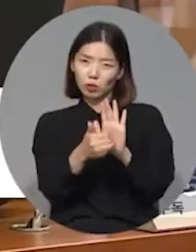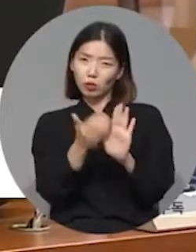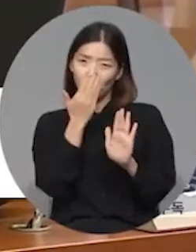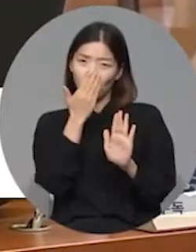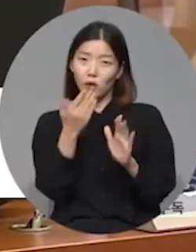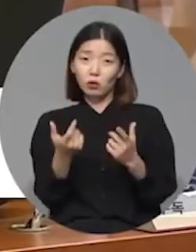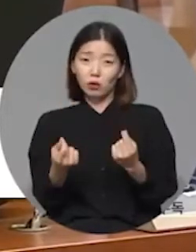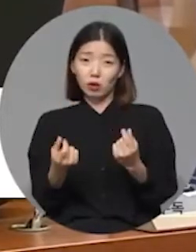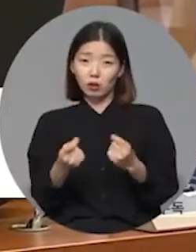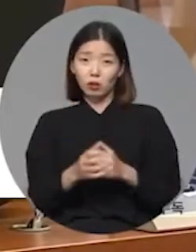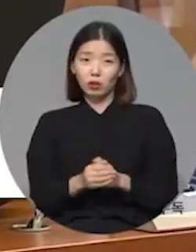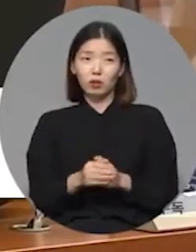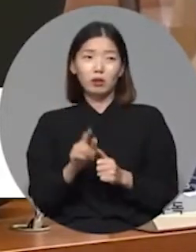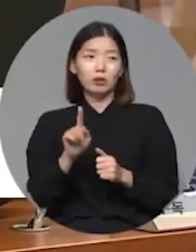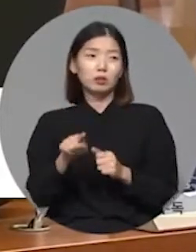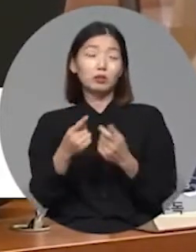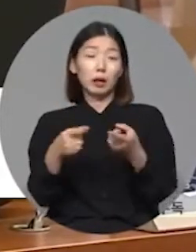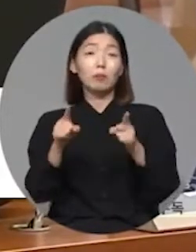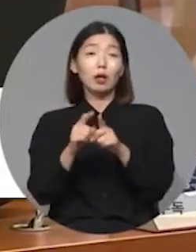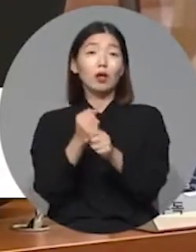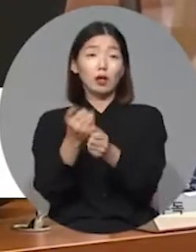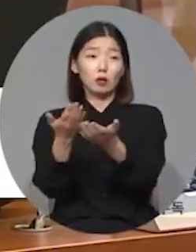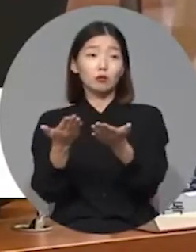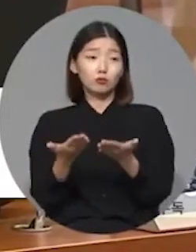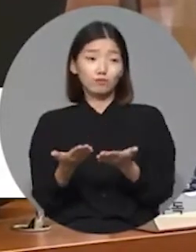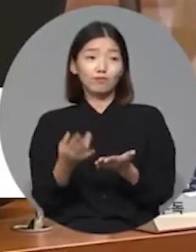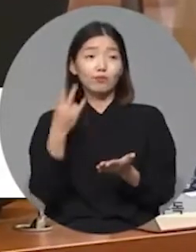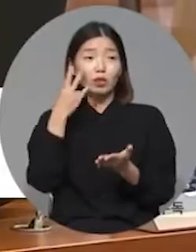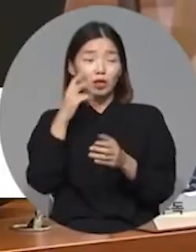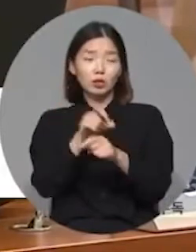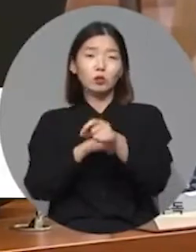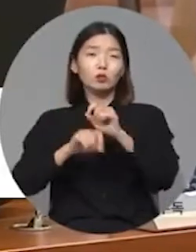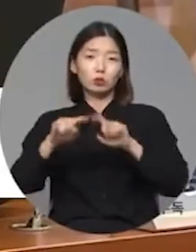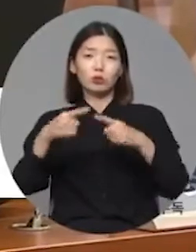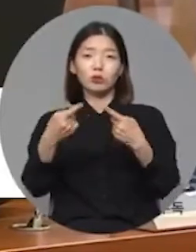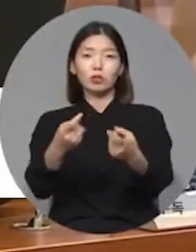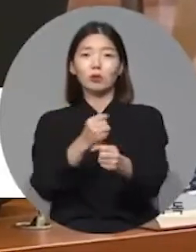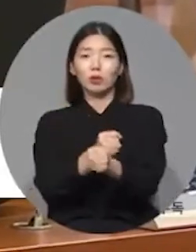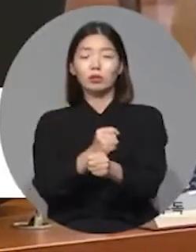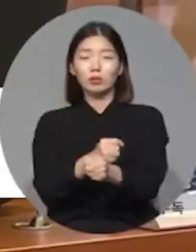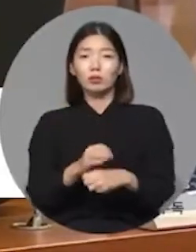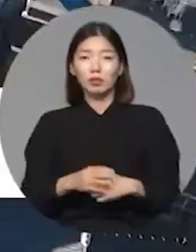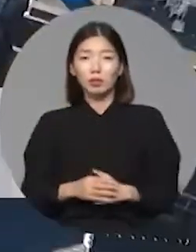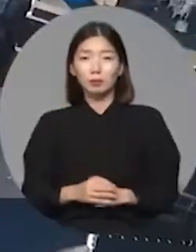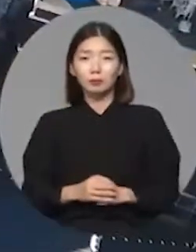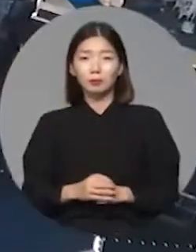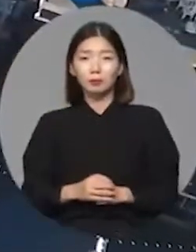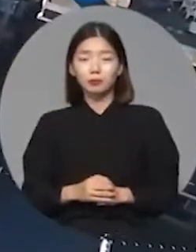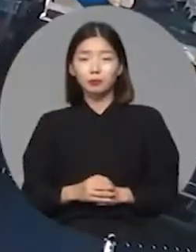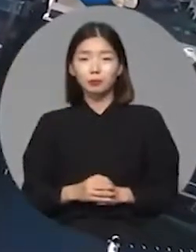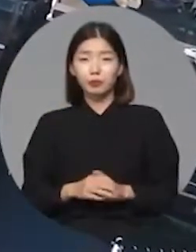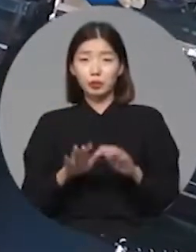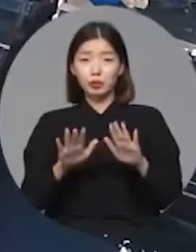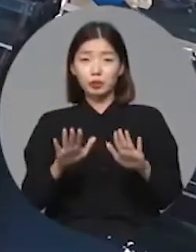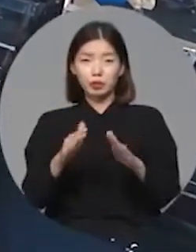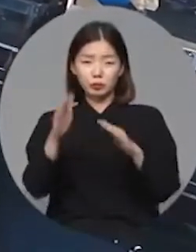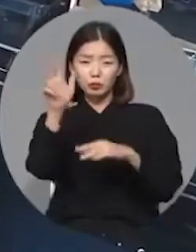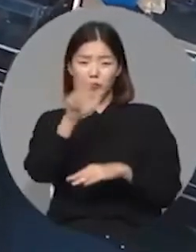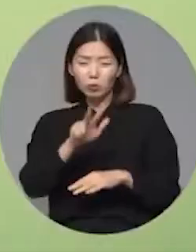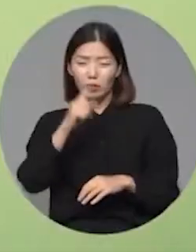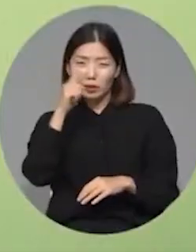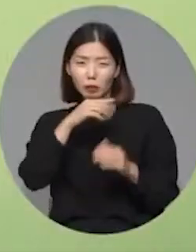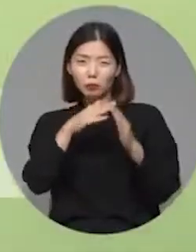싶은데 그때도 함께 해주실 거죠? 예, 의원님 동의하시고. 저희들은 적극적으로 참여하겠습니다. 예. 현재 전국의